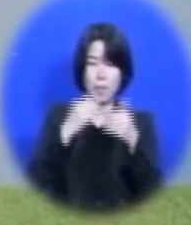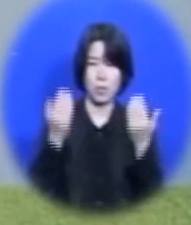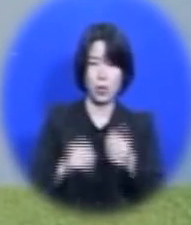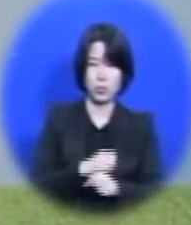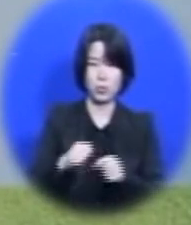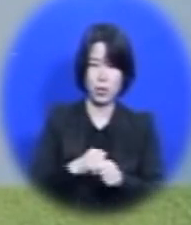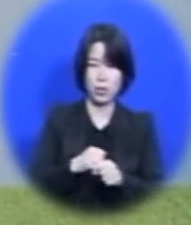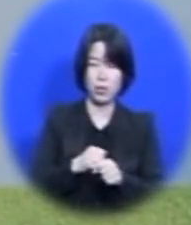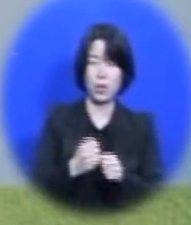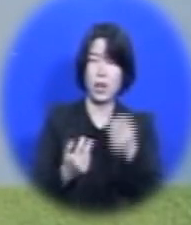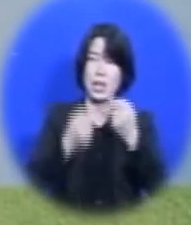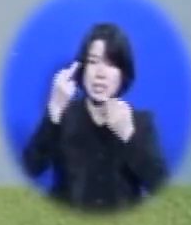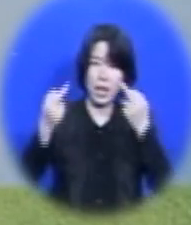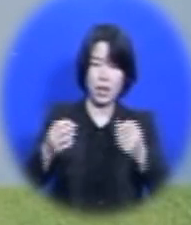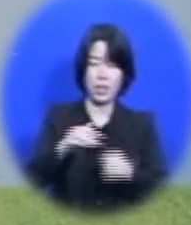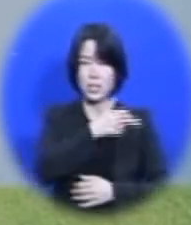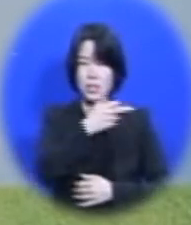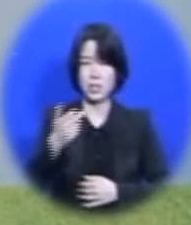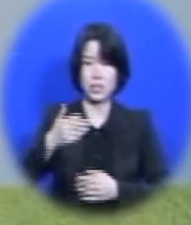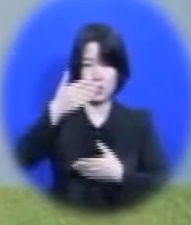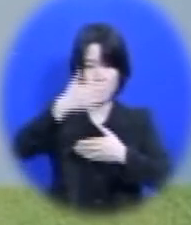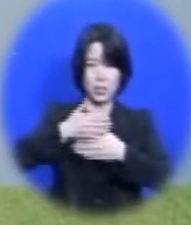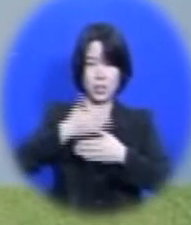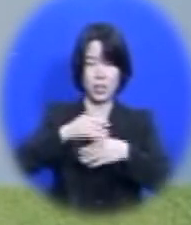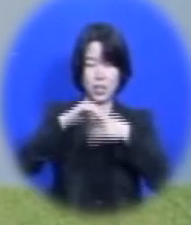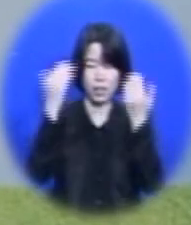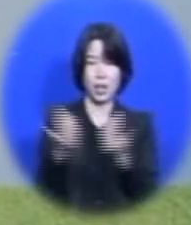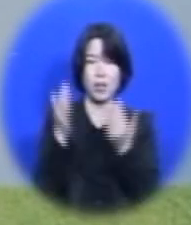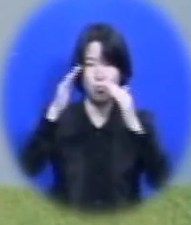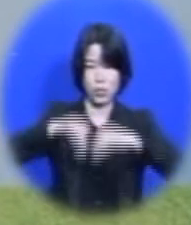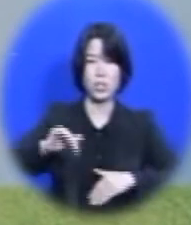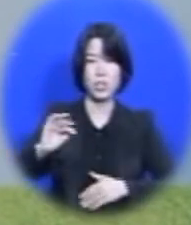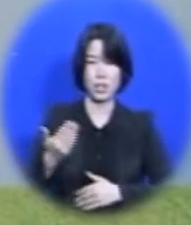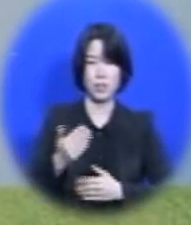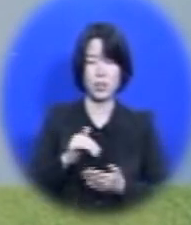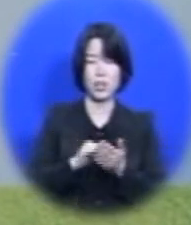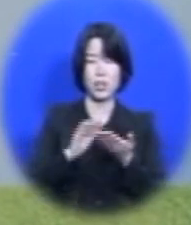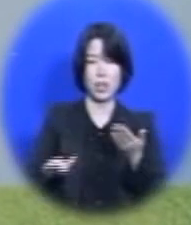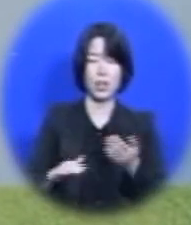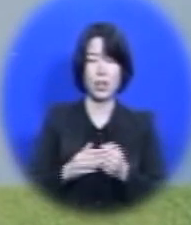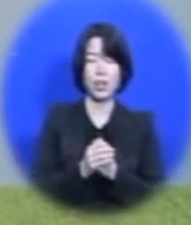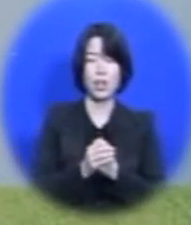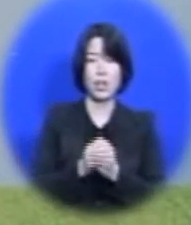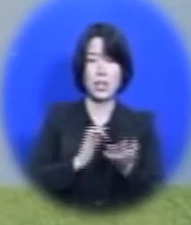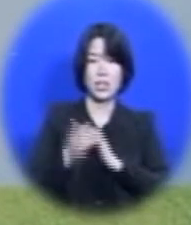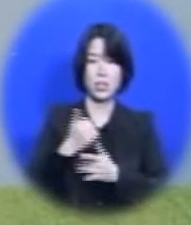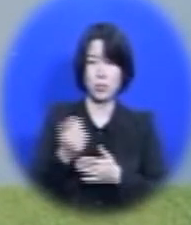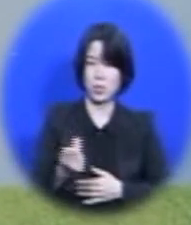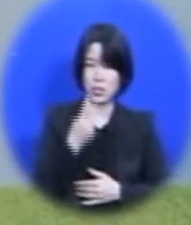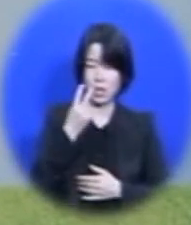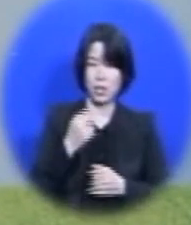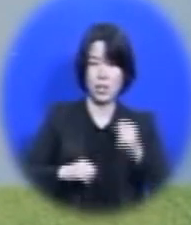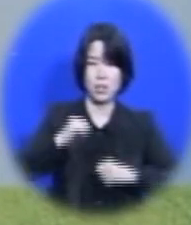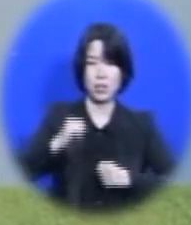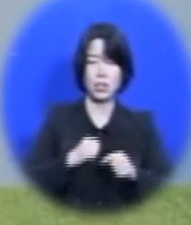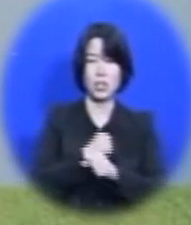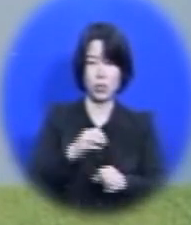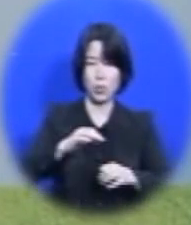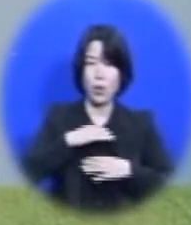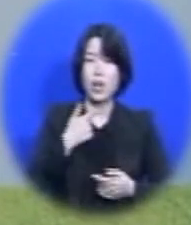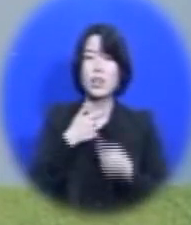것들과 산과 같이 큰 장벽들이 다 무너져 버립니다. 예수님의 살아 역사하시는 놀라운 은혜를 경험하게